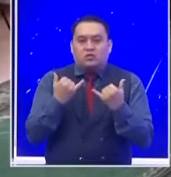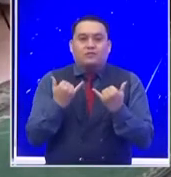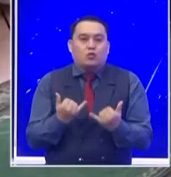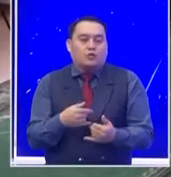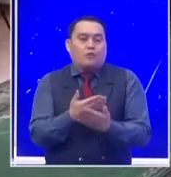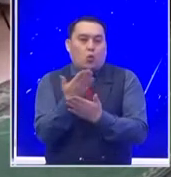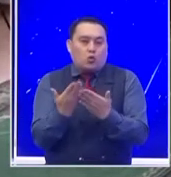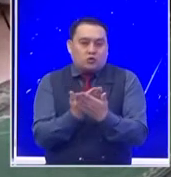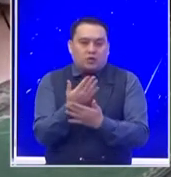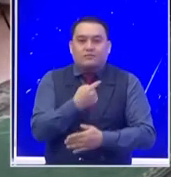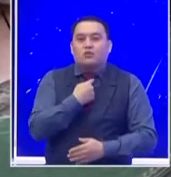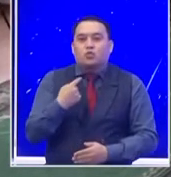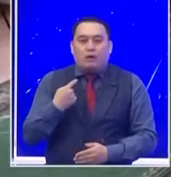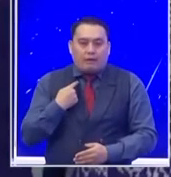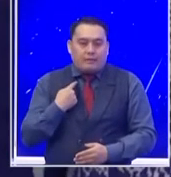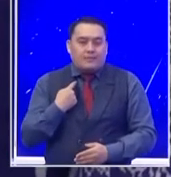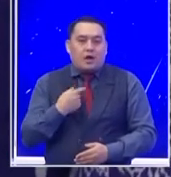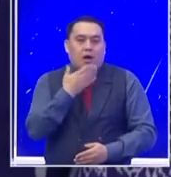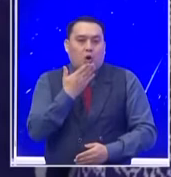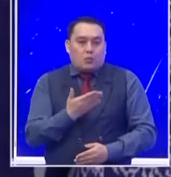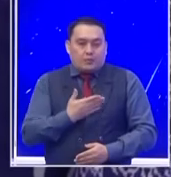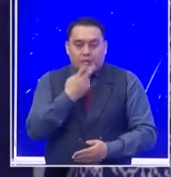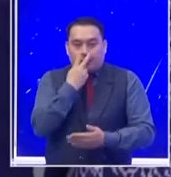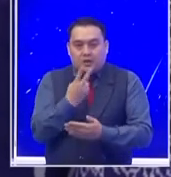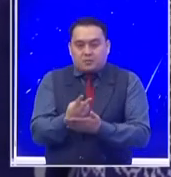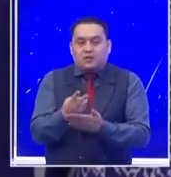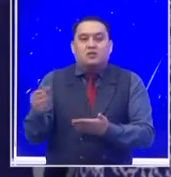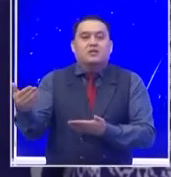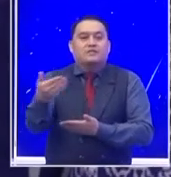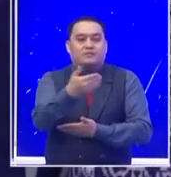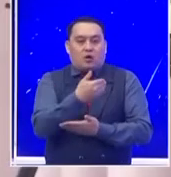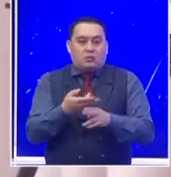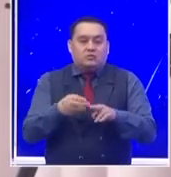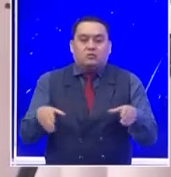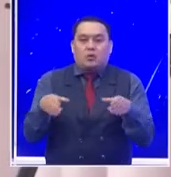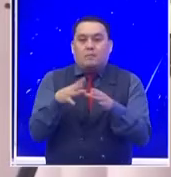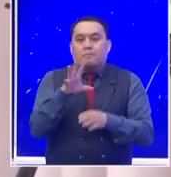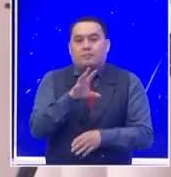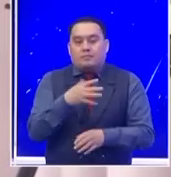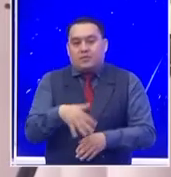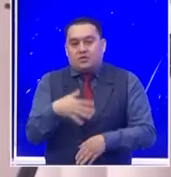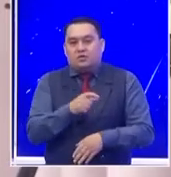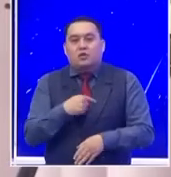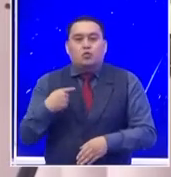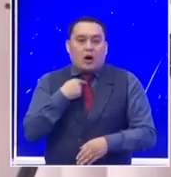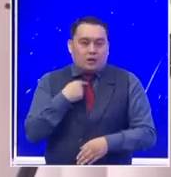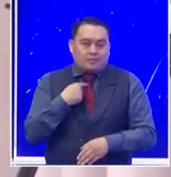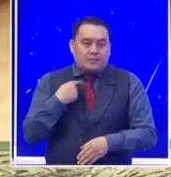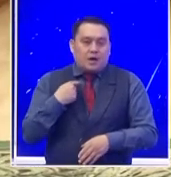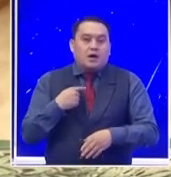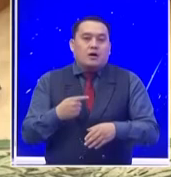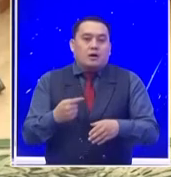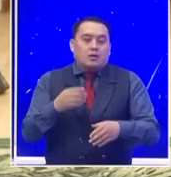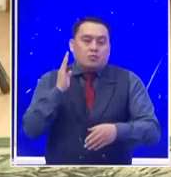художественной галерее талды-курган а полюбоваться творениями искусство собрались порядка 50 учеников школ искусств он кургана будущий